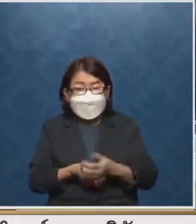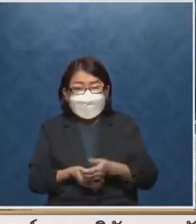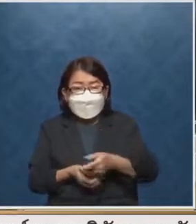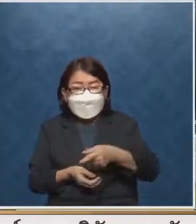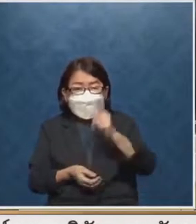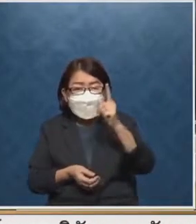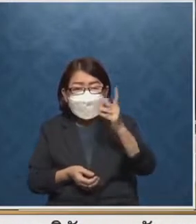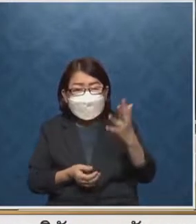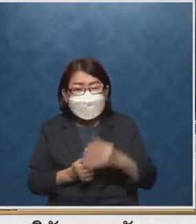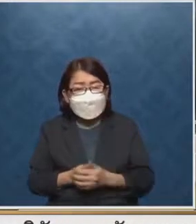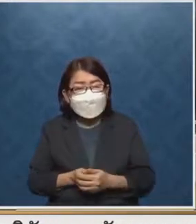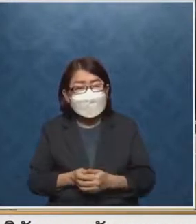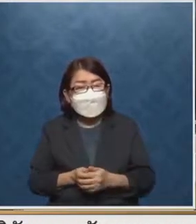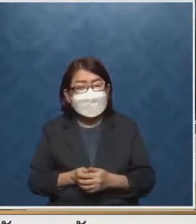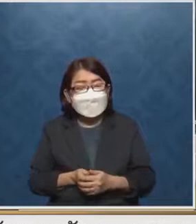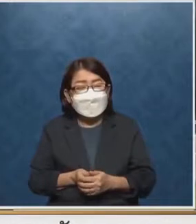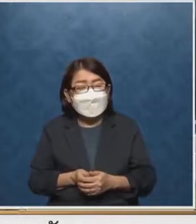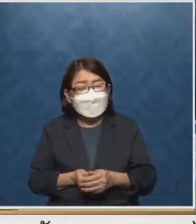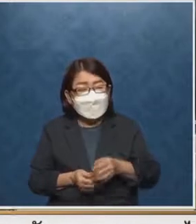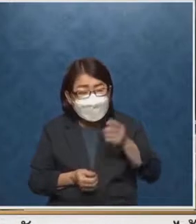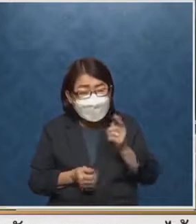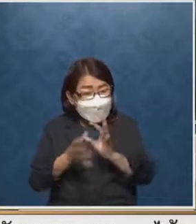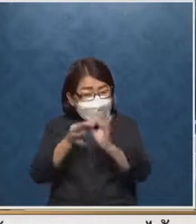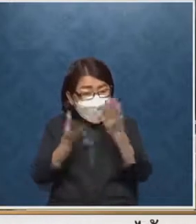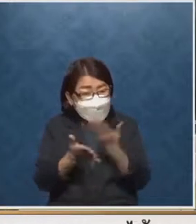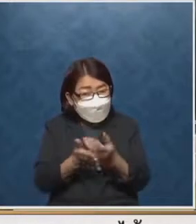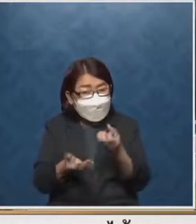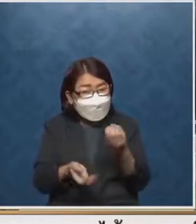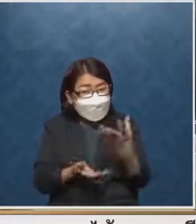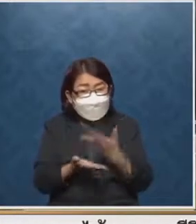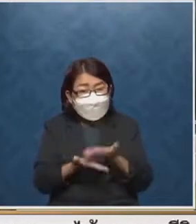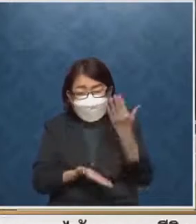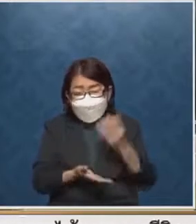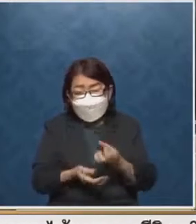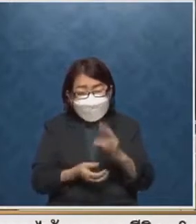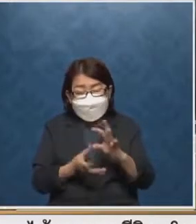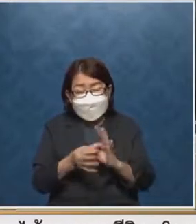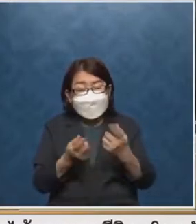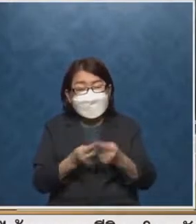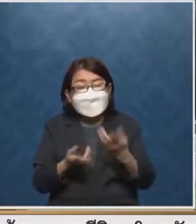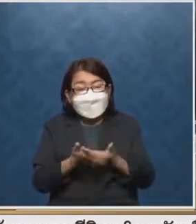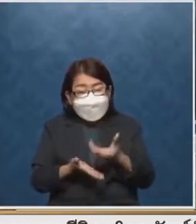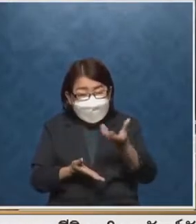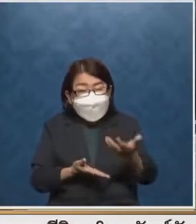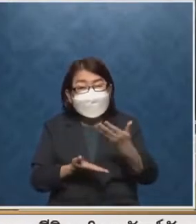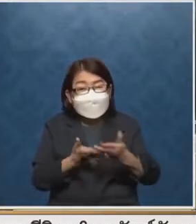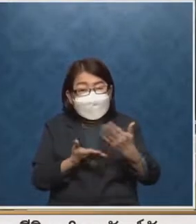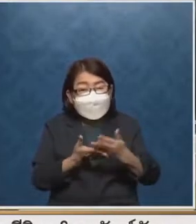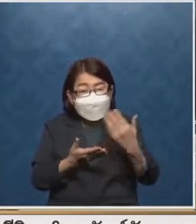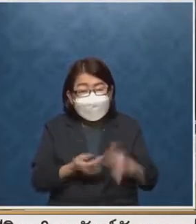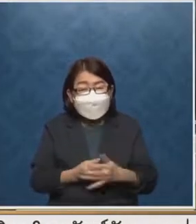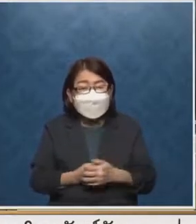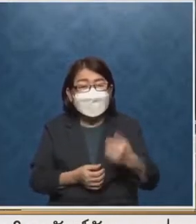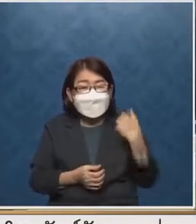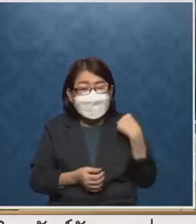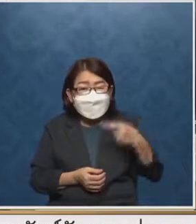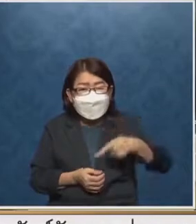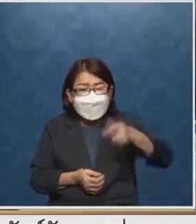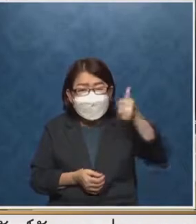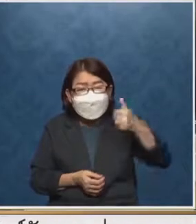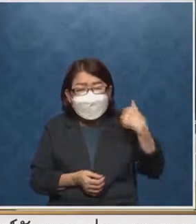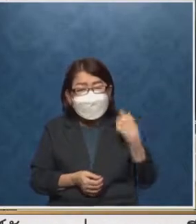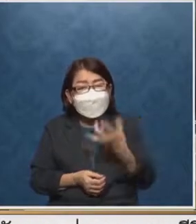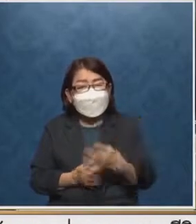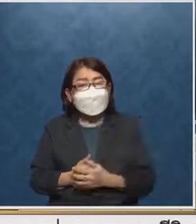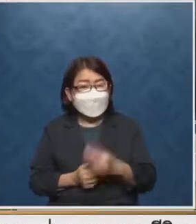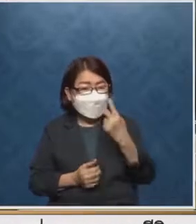แล้วมันมีประสิทธิภาพแค่ไหนอันนี้เป็นตัวที่บ่งบอกถึงประสิทธิภาพและความสำเร็จที่เราอยากจะทำเ